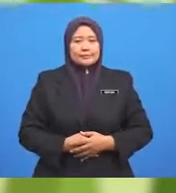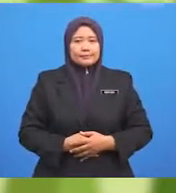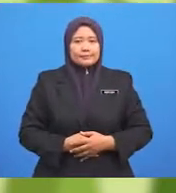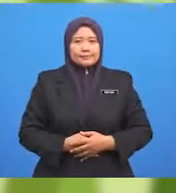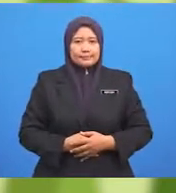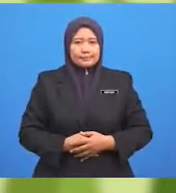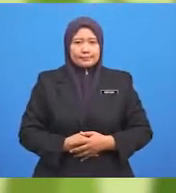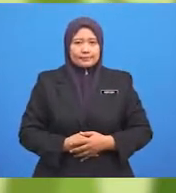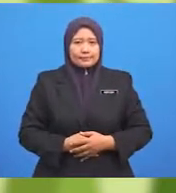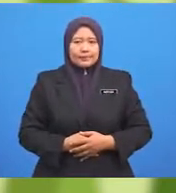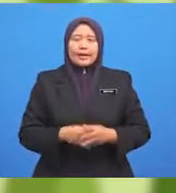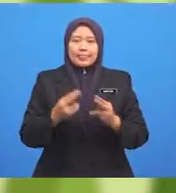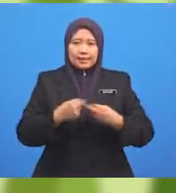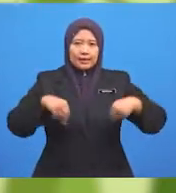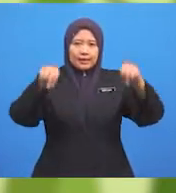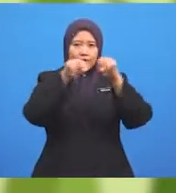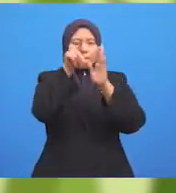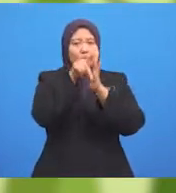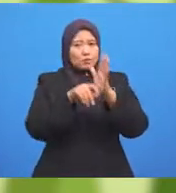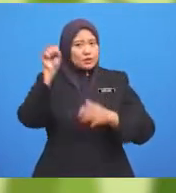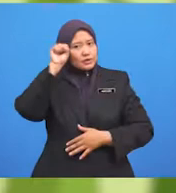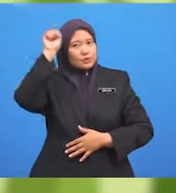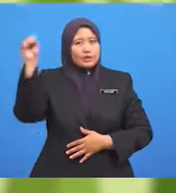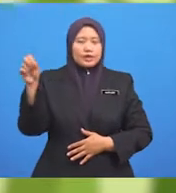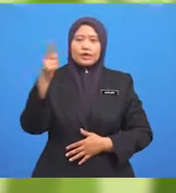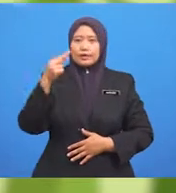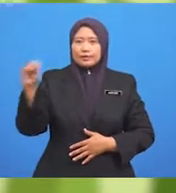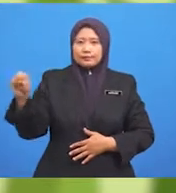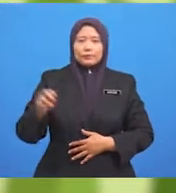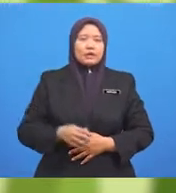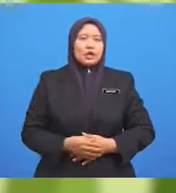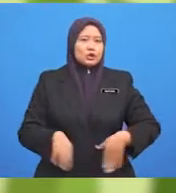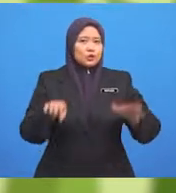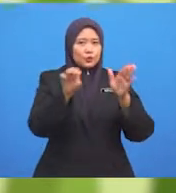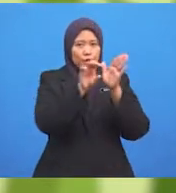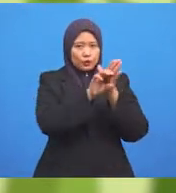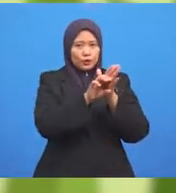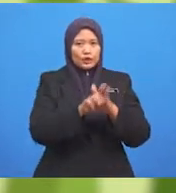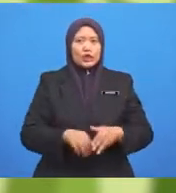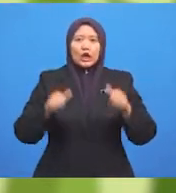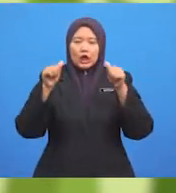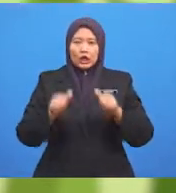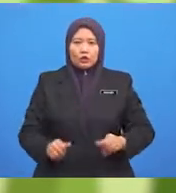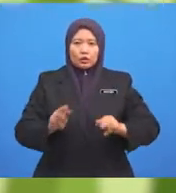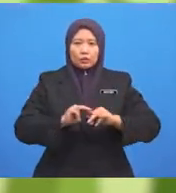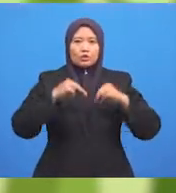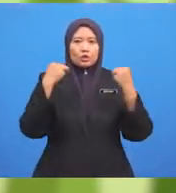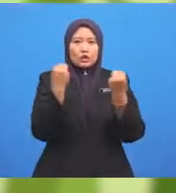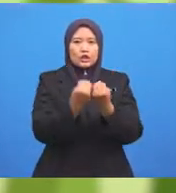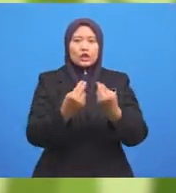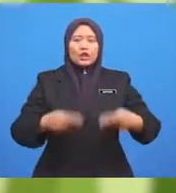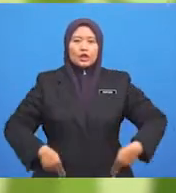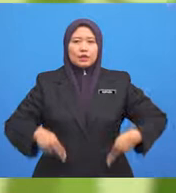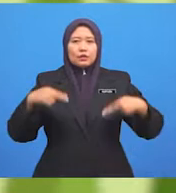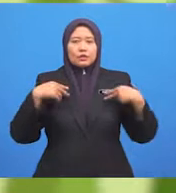Buluh ialah nilai persaudaraan. Contohnya, anggota masyarakat hidup